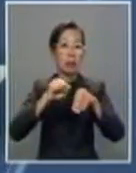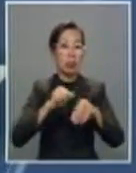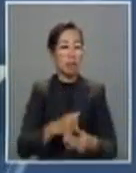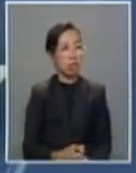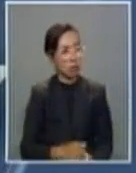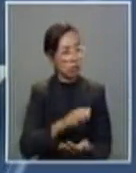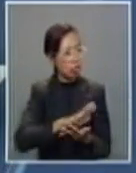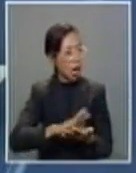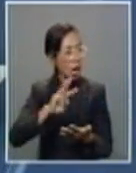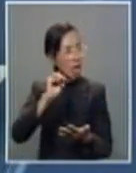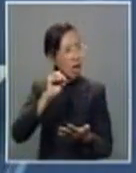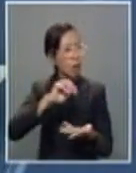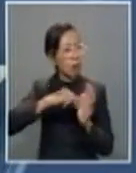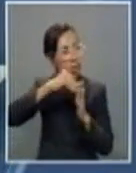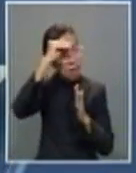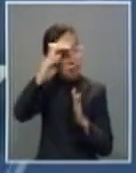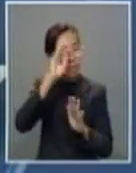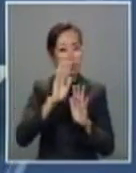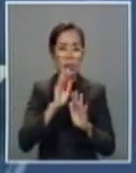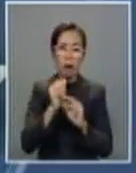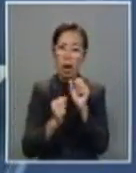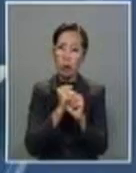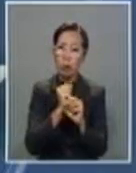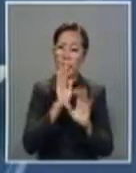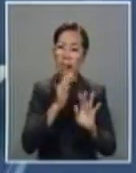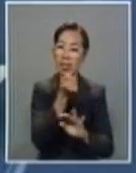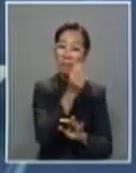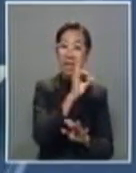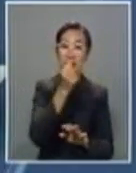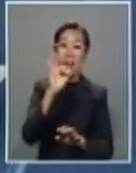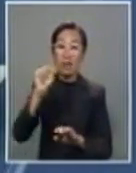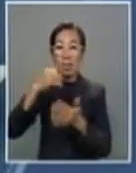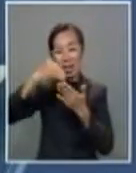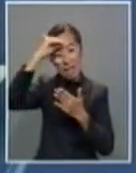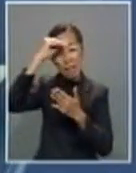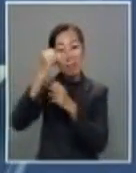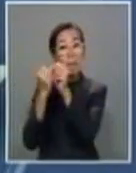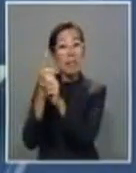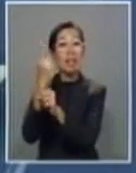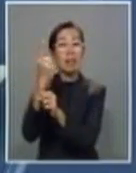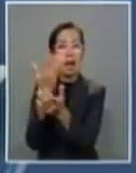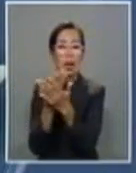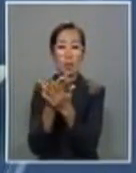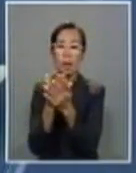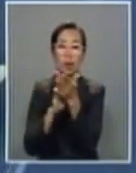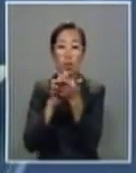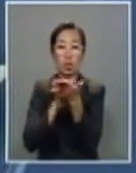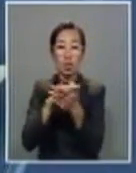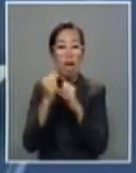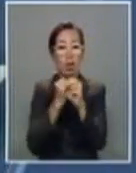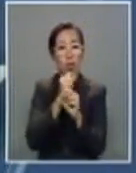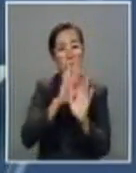18 19ได้ไหมเนาะ ประมาณนั้นถ้าปีหนึ่งนะ ปีหนึ่ง ถ้าน้องๆปีหนึ่งก็ประมาณ18ใช่ไหมฮะ18 19